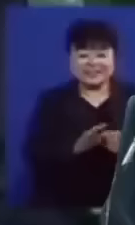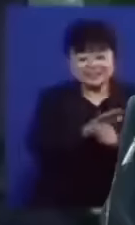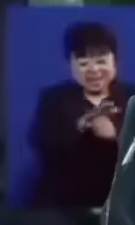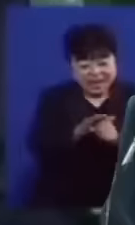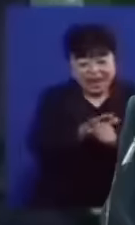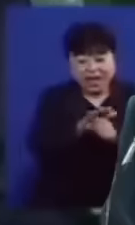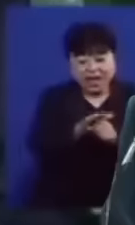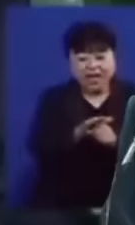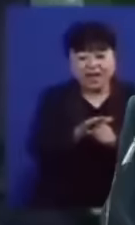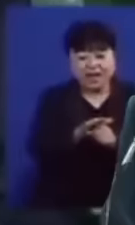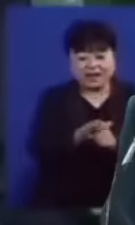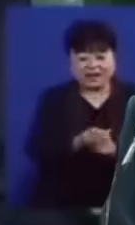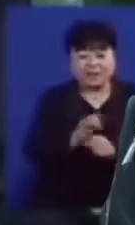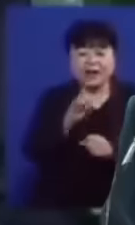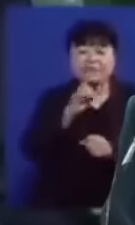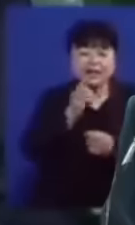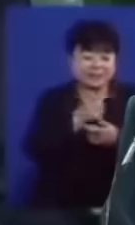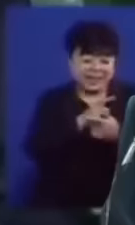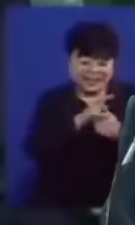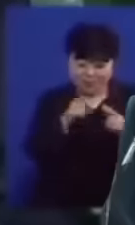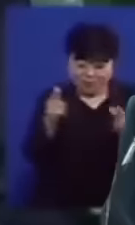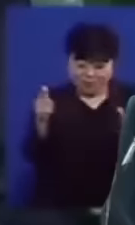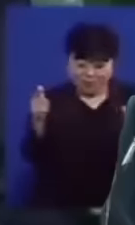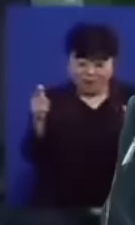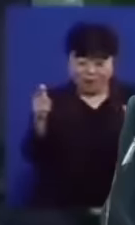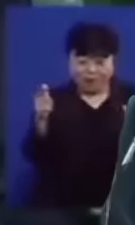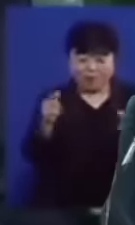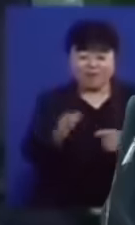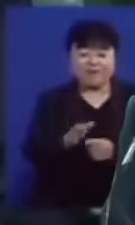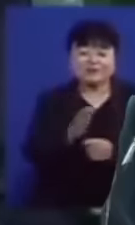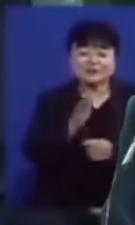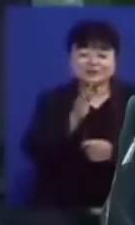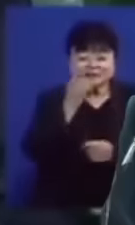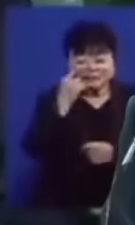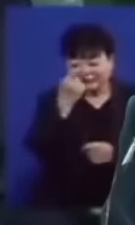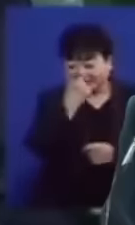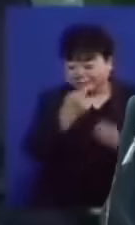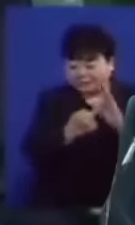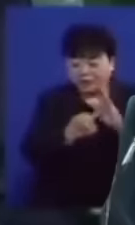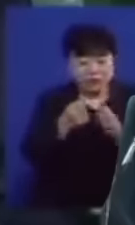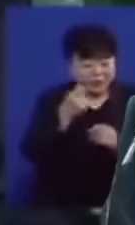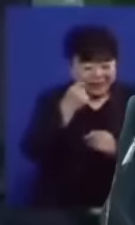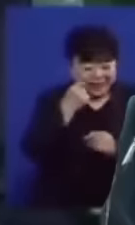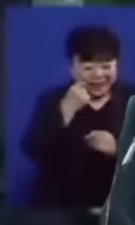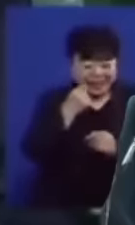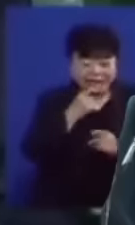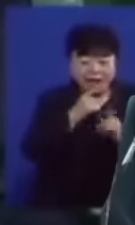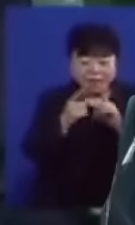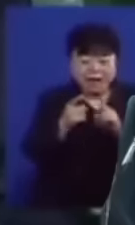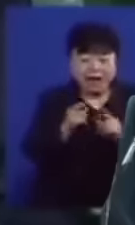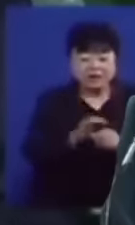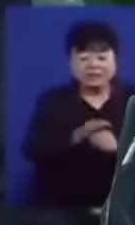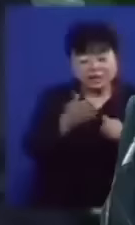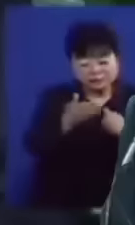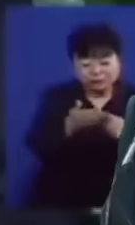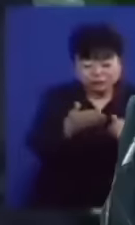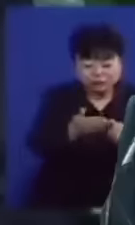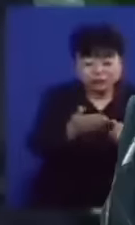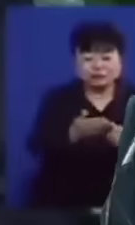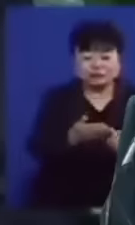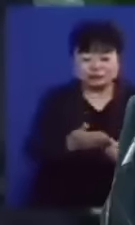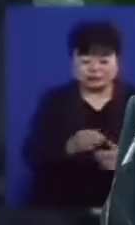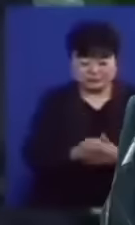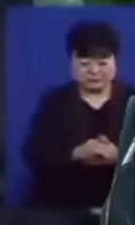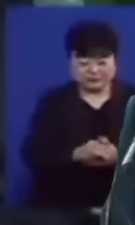사랑이란 것은 입술의 말로만 사랑해서는 증명이 되지 않아요. 말로서 사랑합니다 말 얼마든지